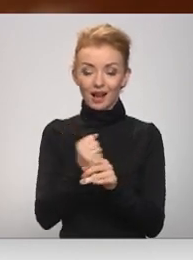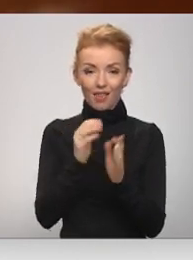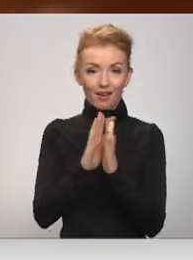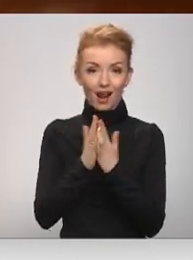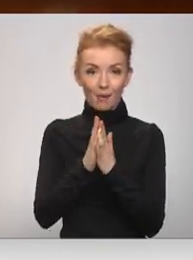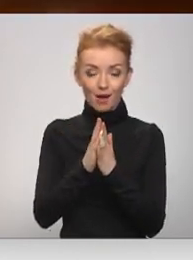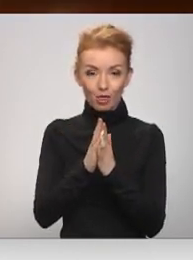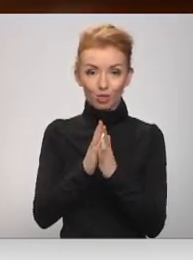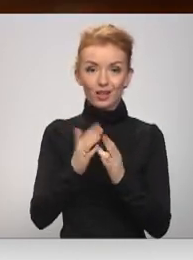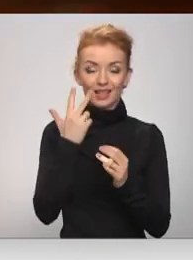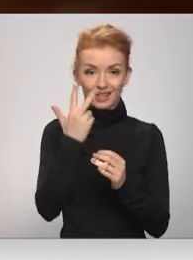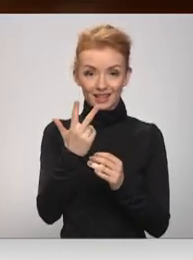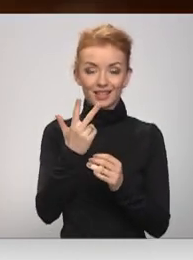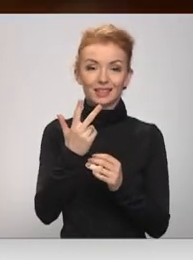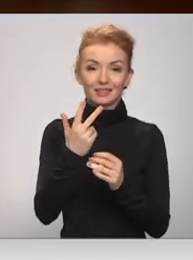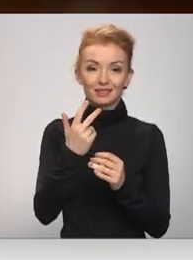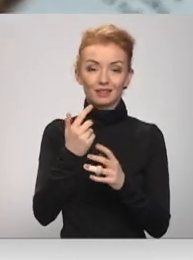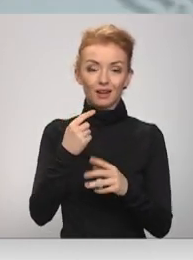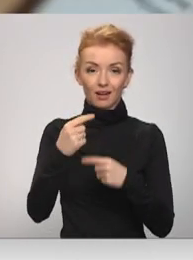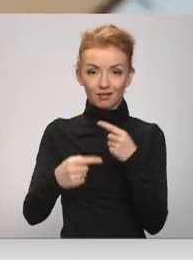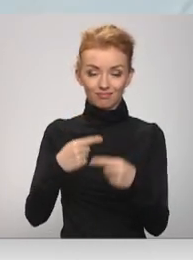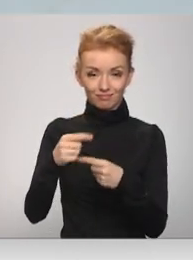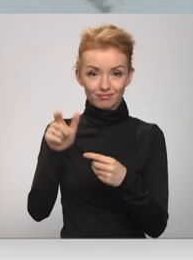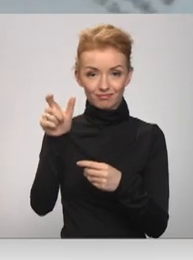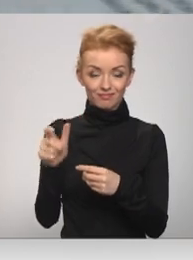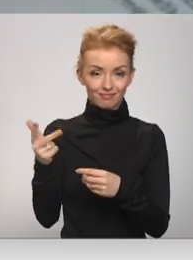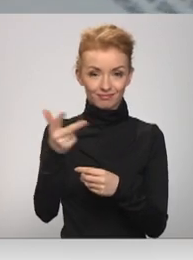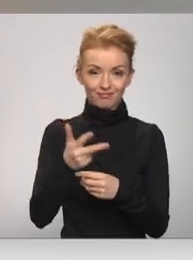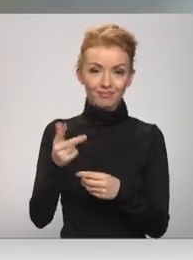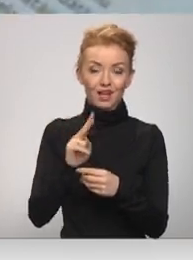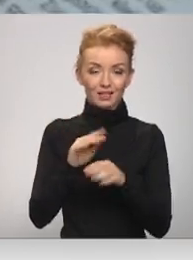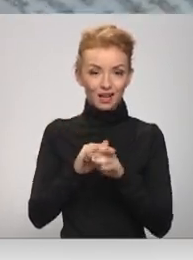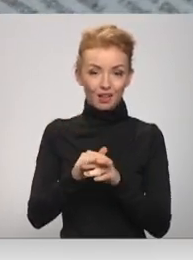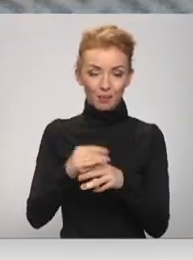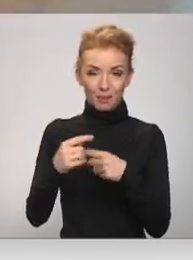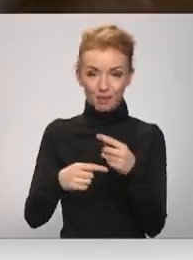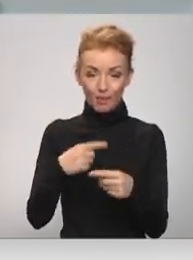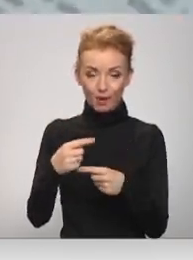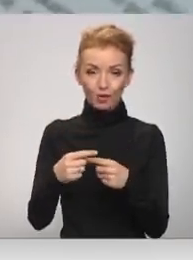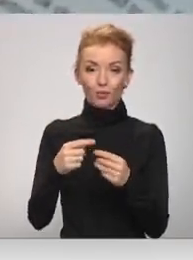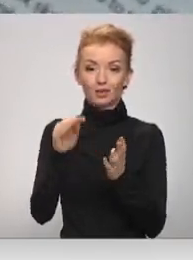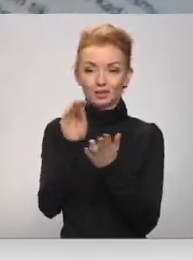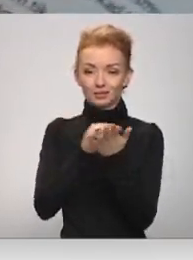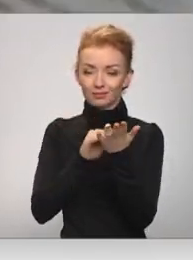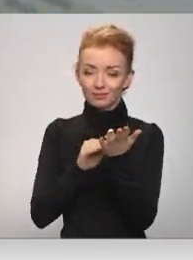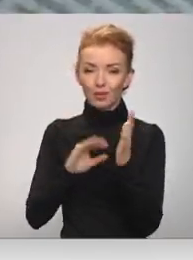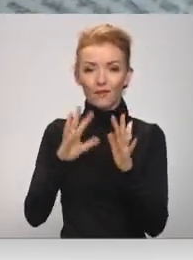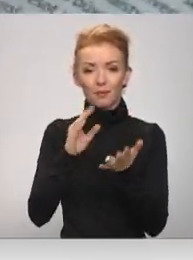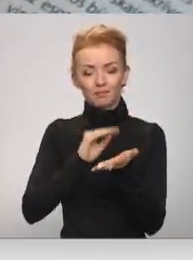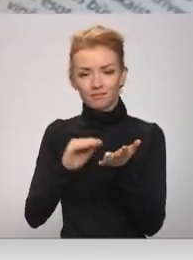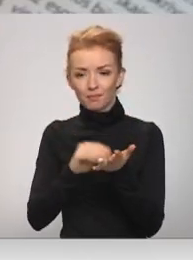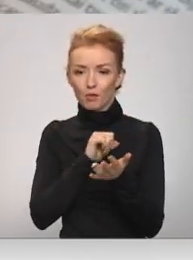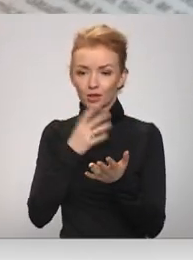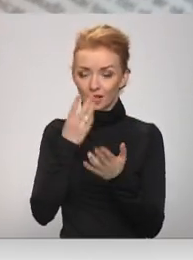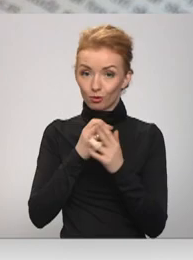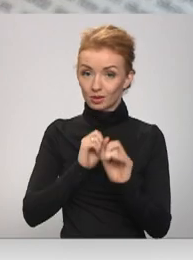saturu, trīs suitu garamantu glabātāju – Ilgas Leimanis, Lidijas Jansons un Marijas Janvāris sarakstītiem vai pierakstītiem